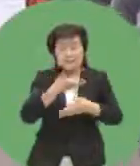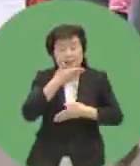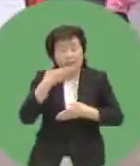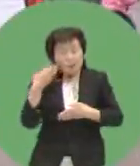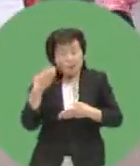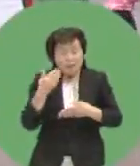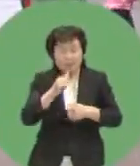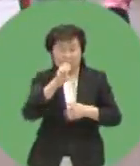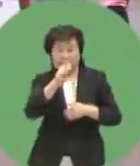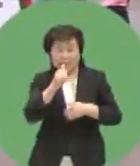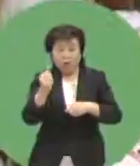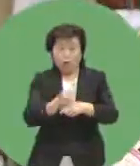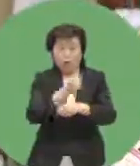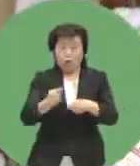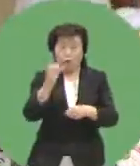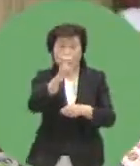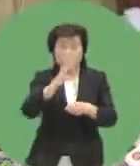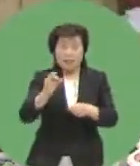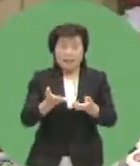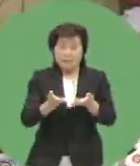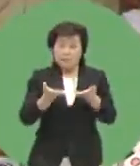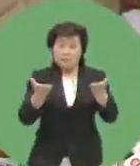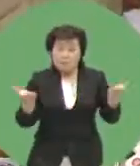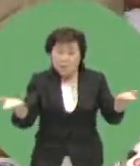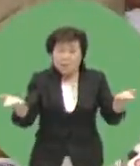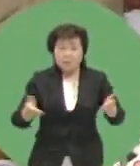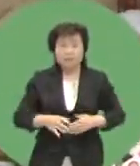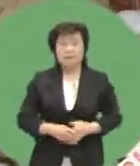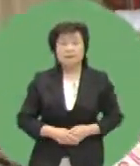産品が並びます。